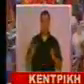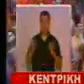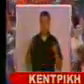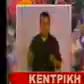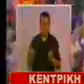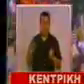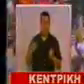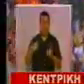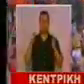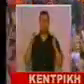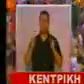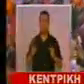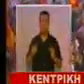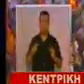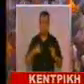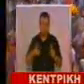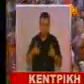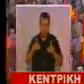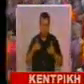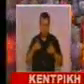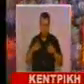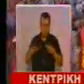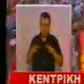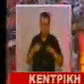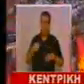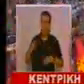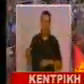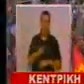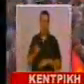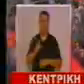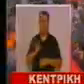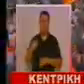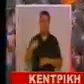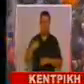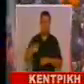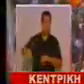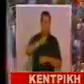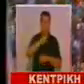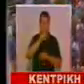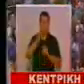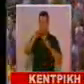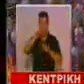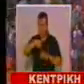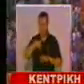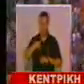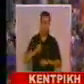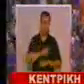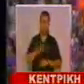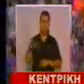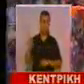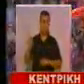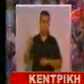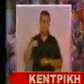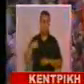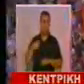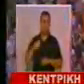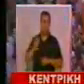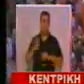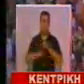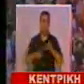Δεν λυγίζουμε. Πάμε κόντρα στο ρεύμα της υποταγής. Δεν πρόκειται να αλλάξει τη ζωή του